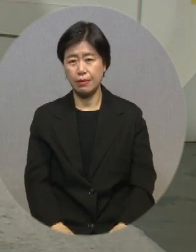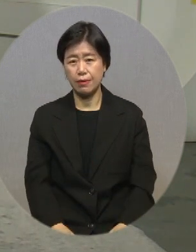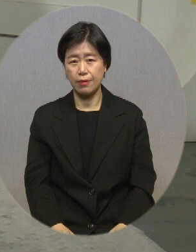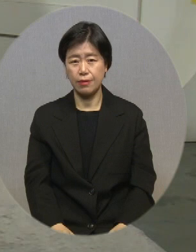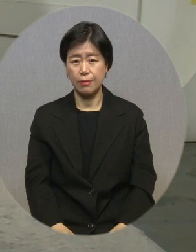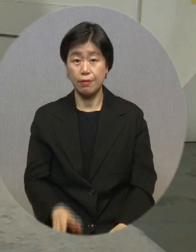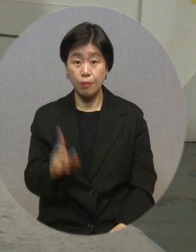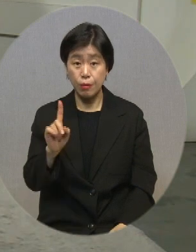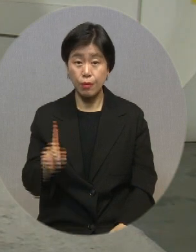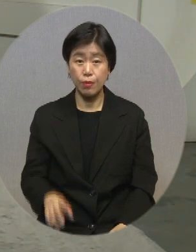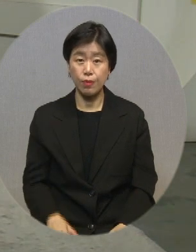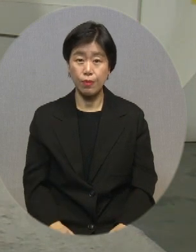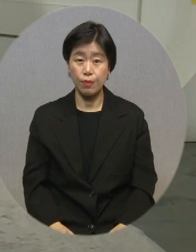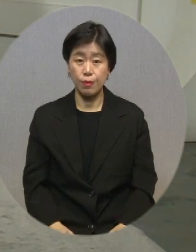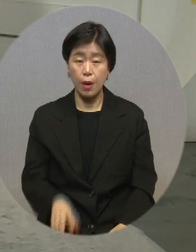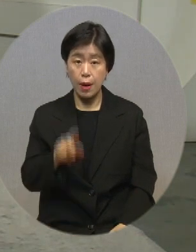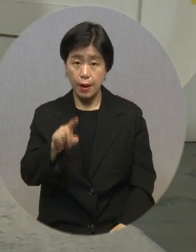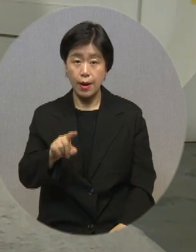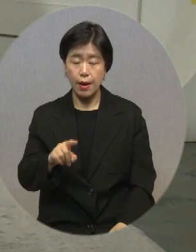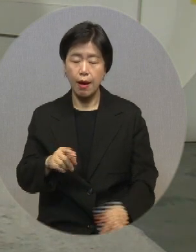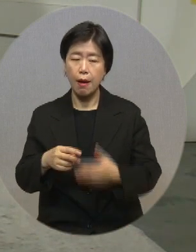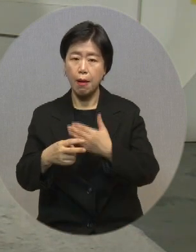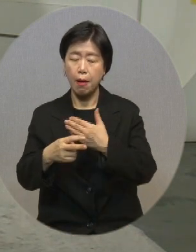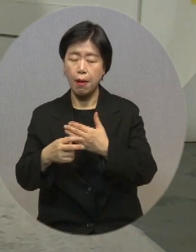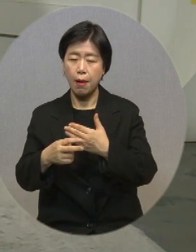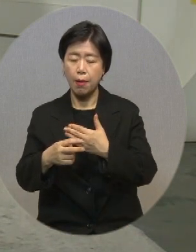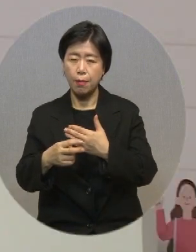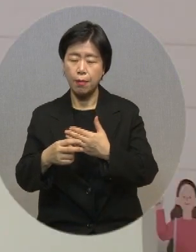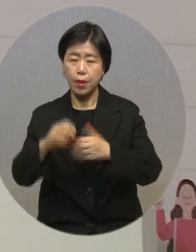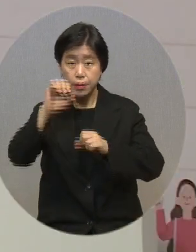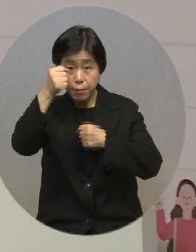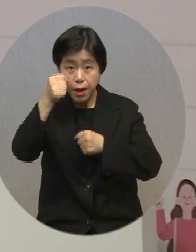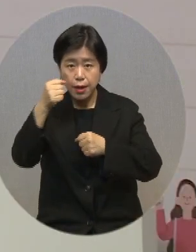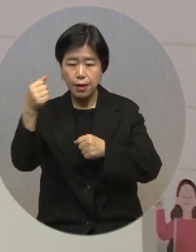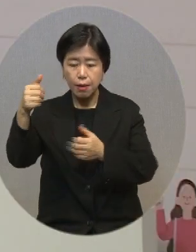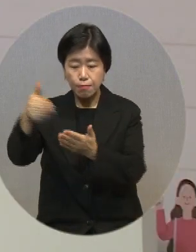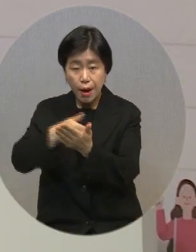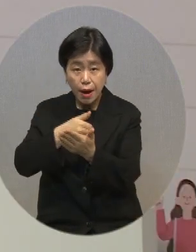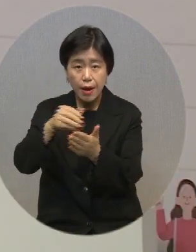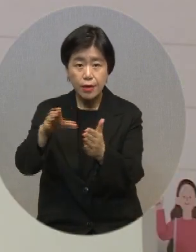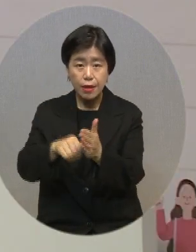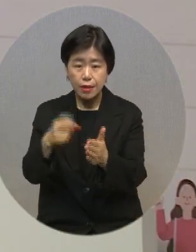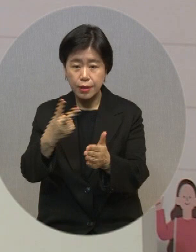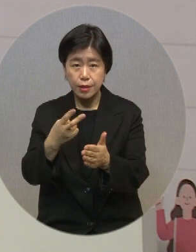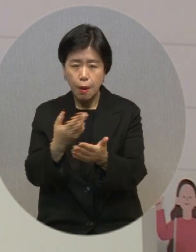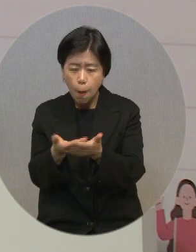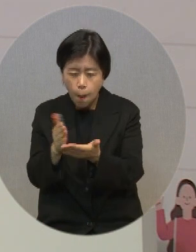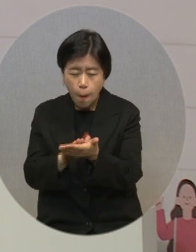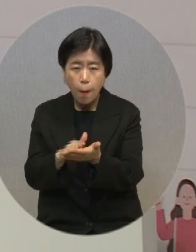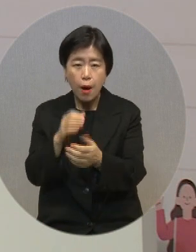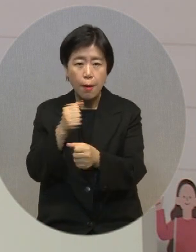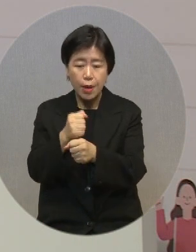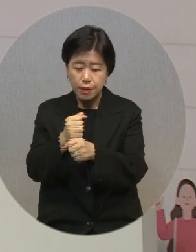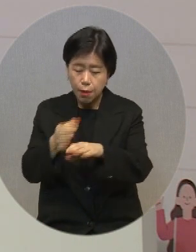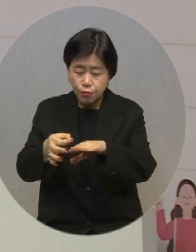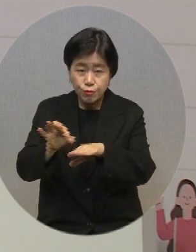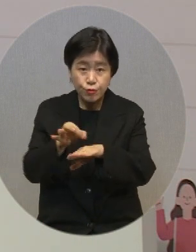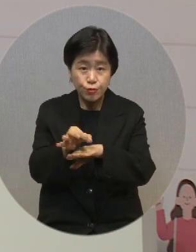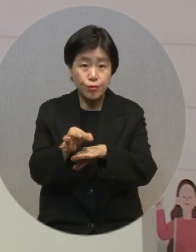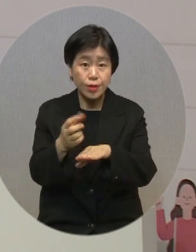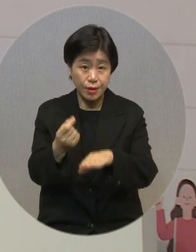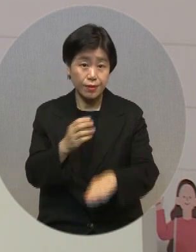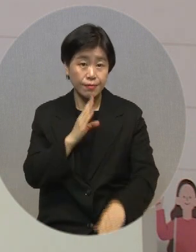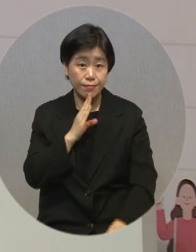있어요. 그거를 고쳐주시는 분이란 네, 말이에요. 네. 저 지금까지 뭐 많은 구두를 이렇게 이제 치료를 하셨을 텐데